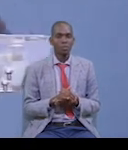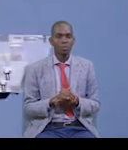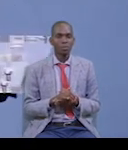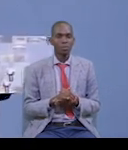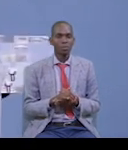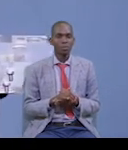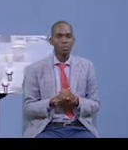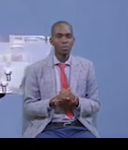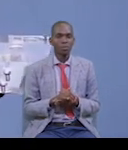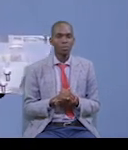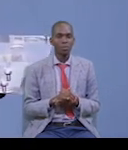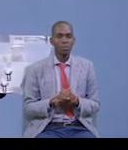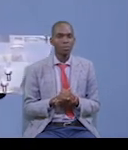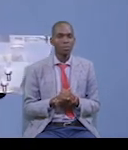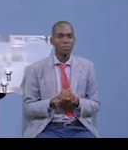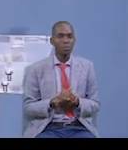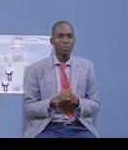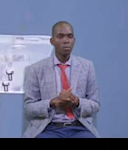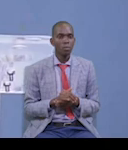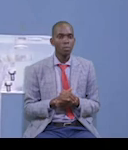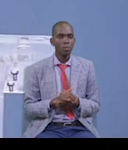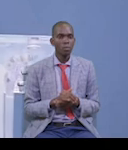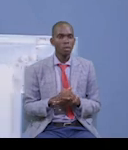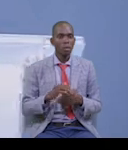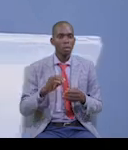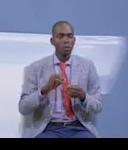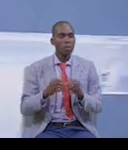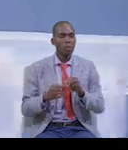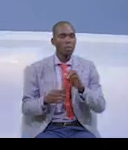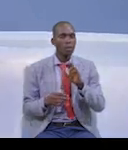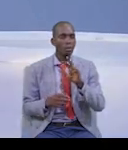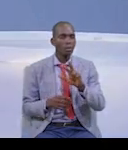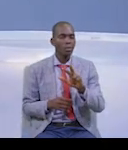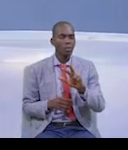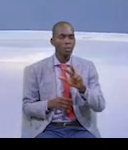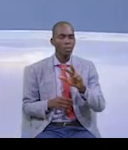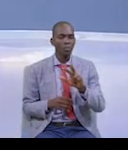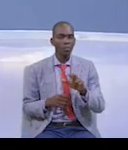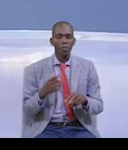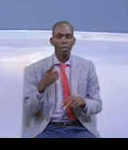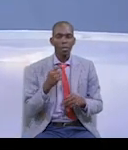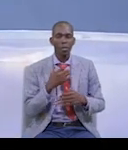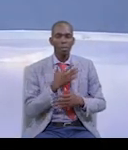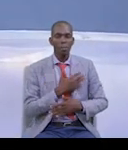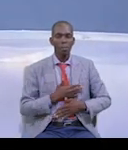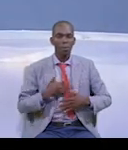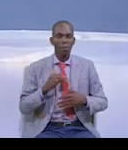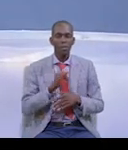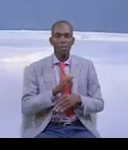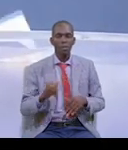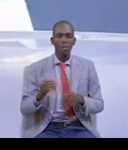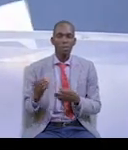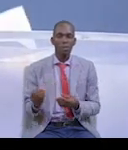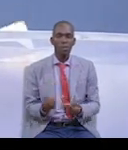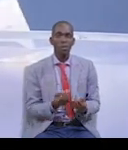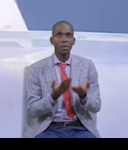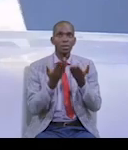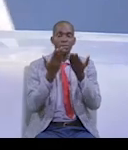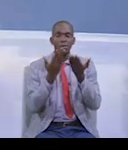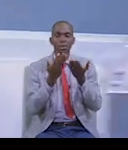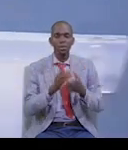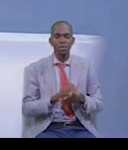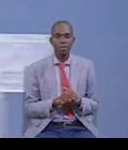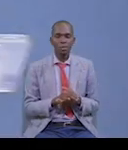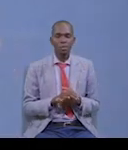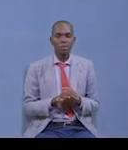మిమ్మల్ని ఆ రీతిగా ఉంచబడటకే పిలిచి ఉన్నాడు. Number 3. మూడవది the pleasing sacrifice. ఆయనకు సంతోషాన్ని